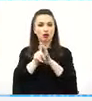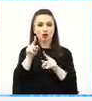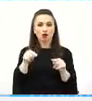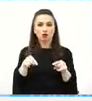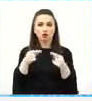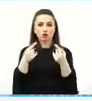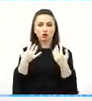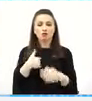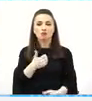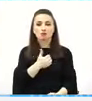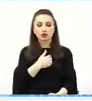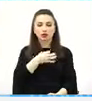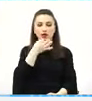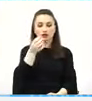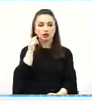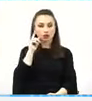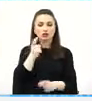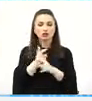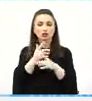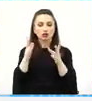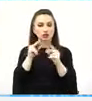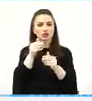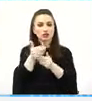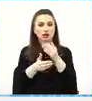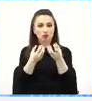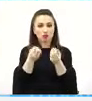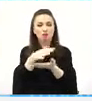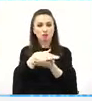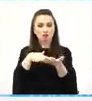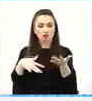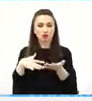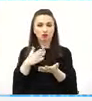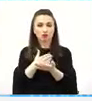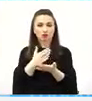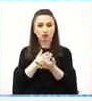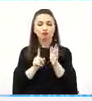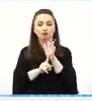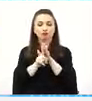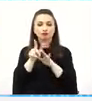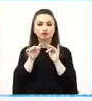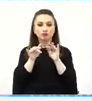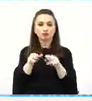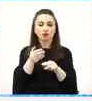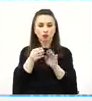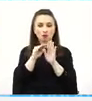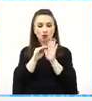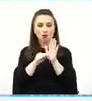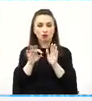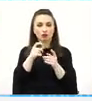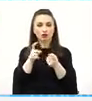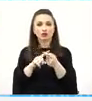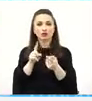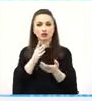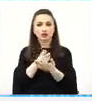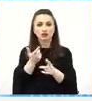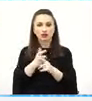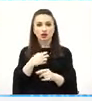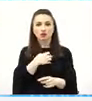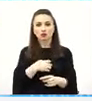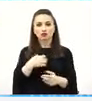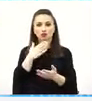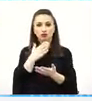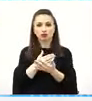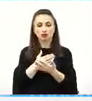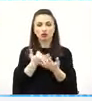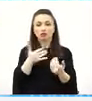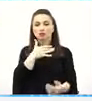განხორციელება და მინდა გითხრათ, რომ ძალიან დიდი წარმატებით მიმდინარეობს დანერგვა ამ პროგრამის, რაც ძალიან მნიშვნელოვანია.